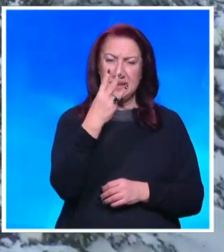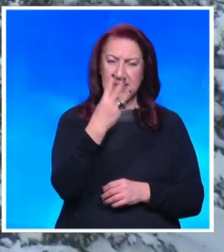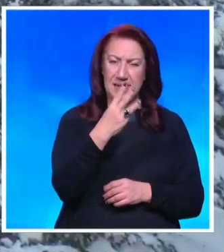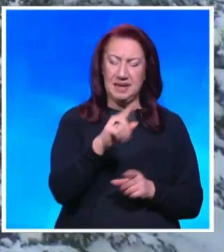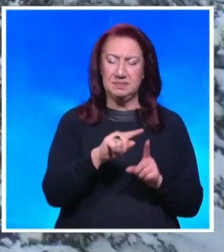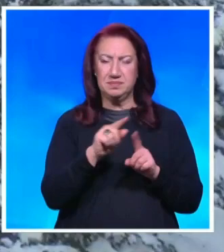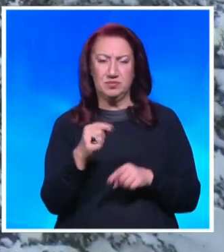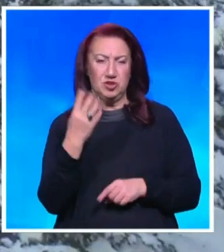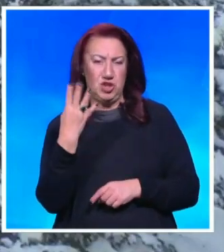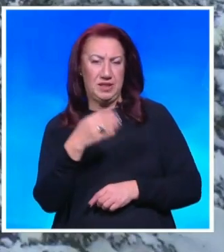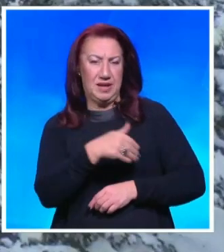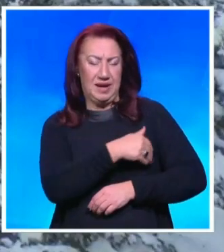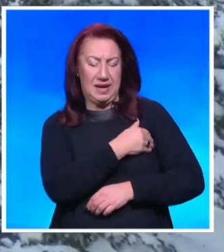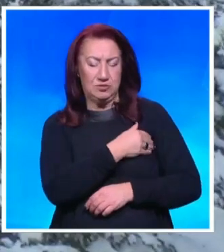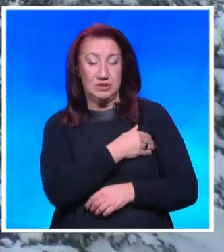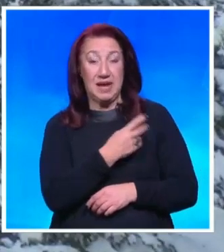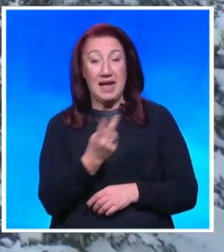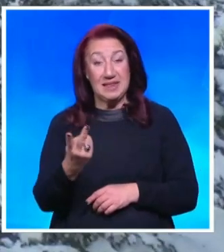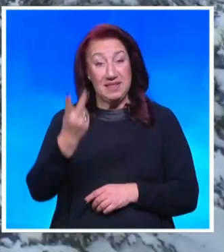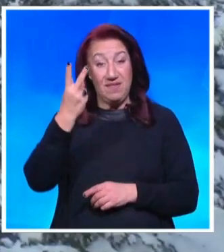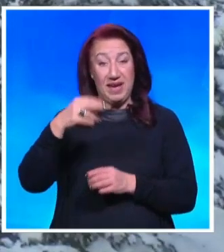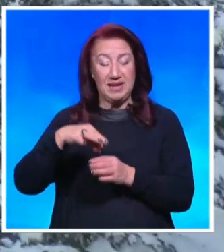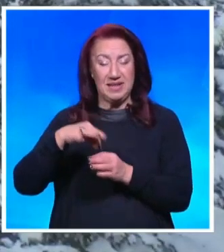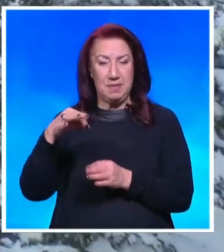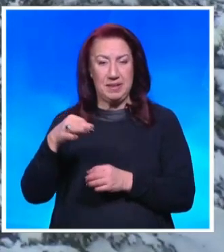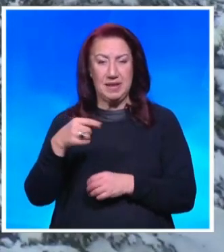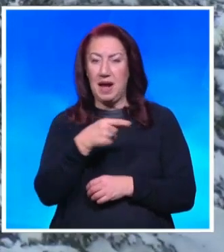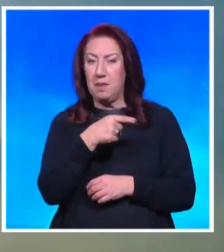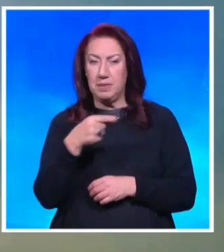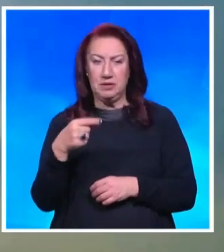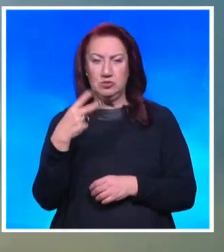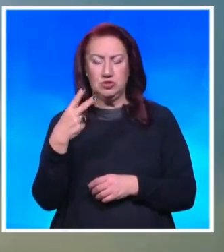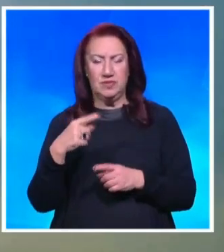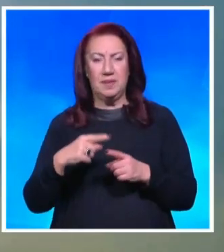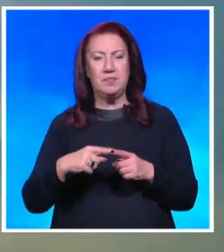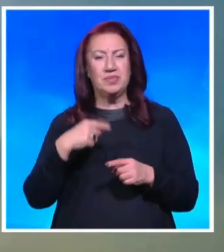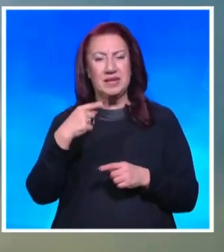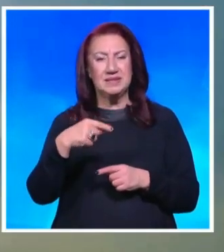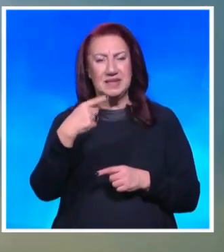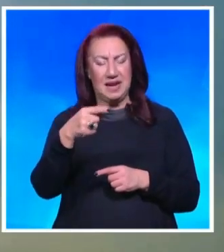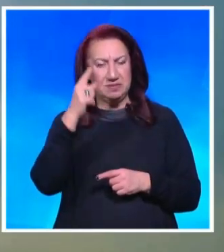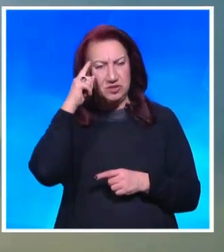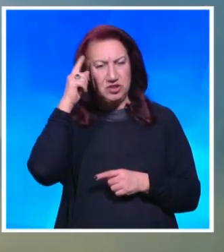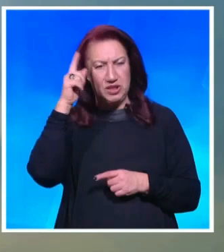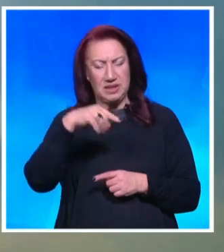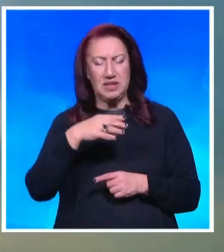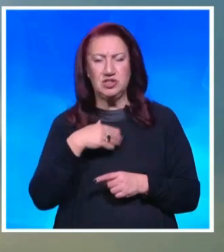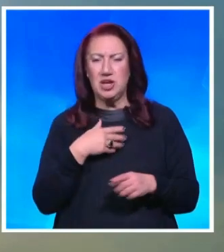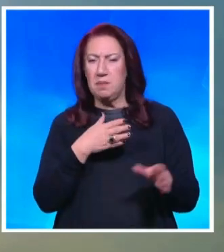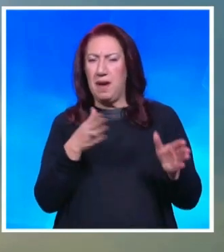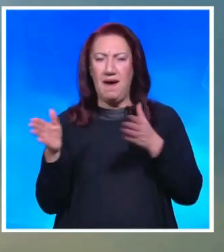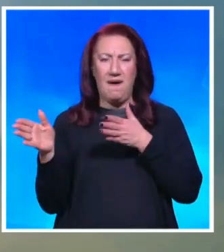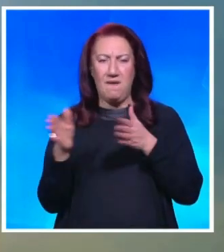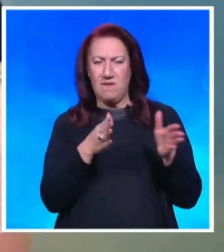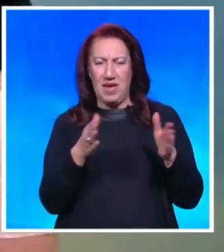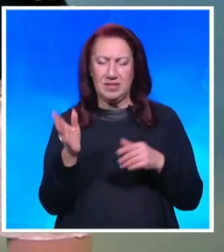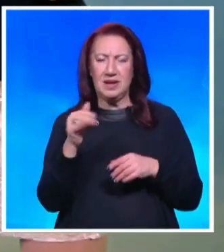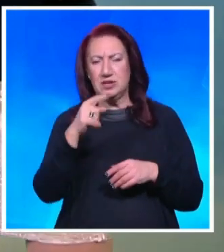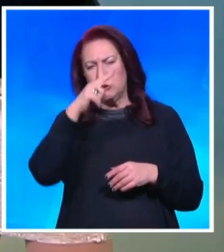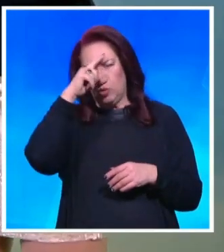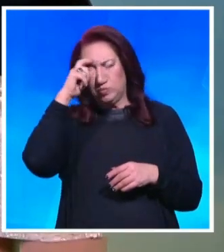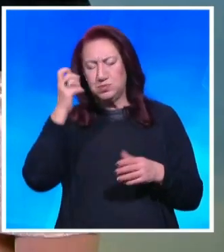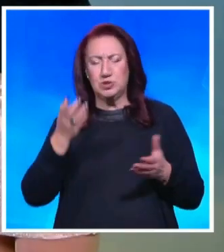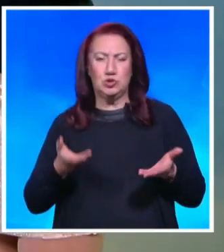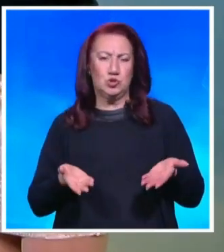2000 м -2 през следващите дни ни очаква ветровито време ще се затопли обаче още сутрешните